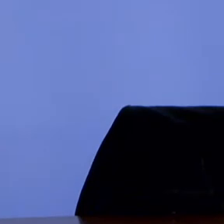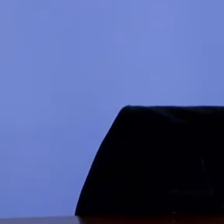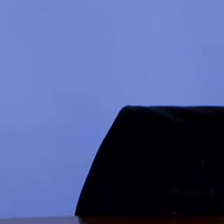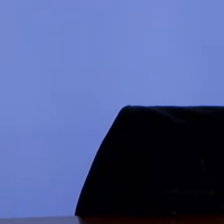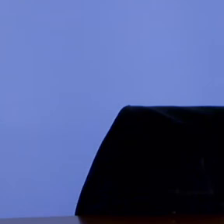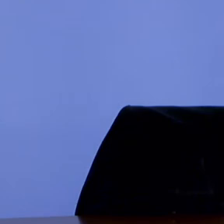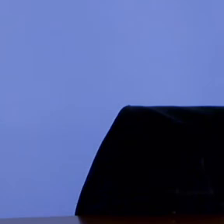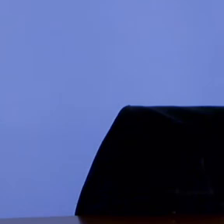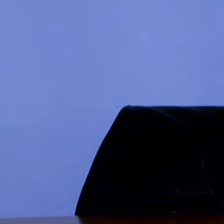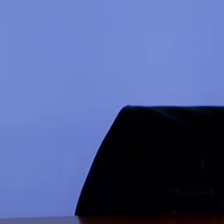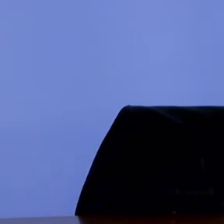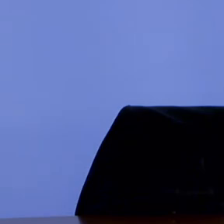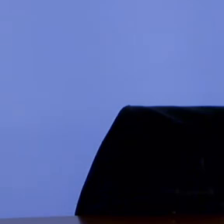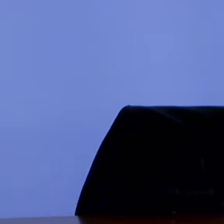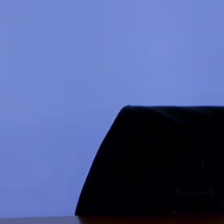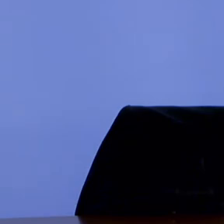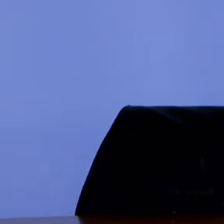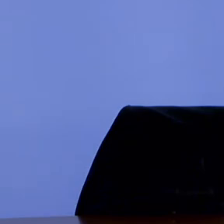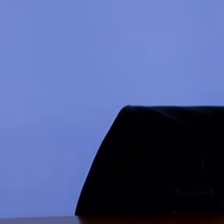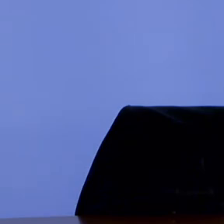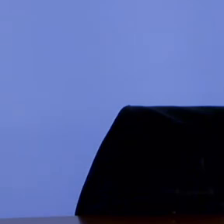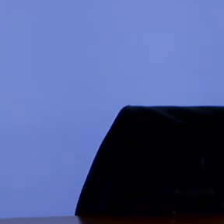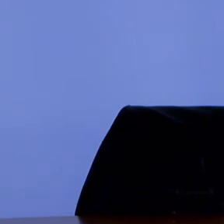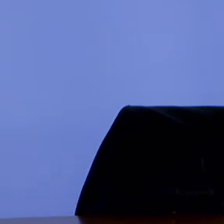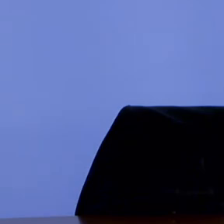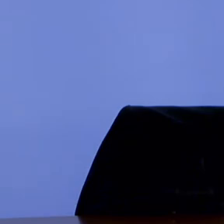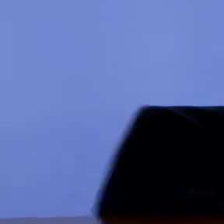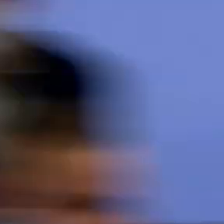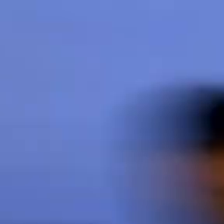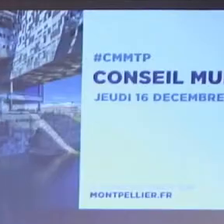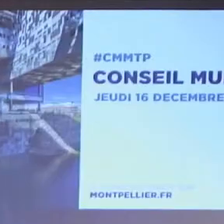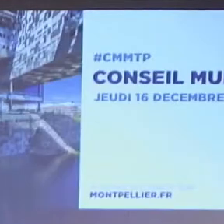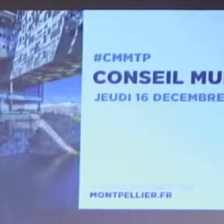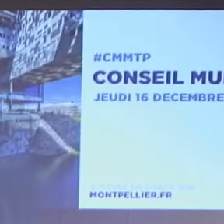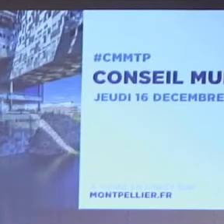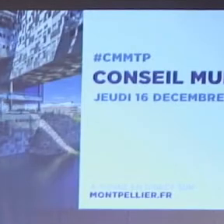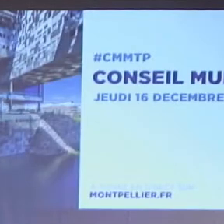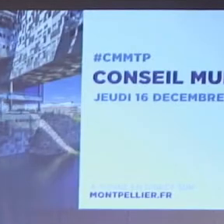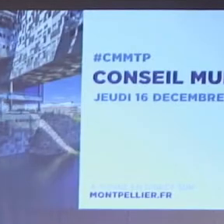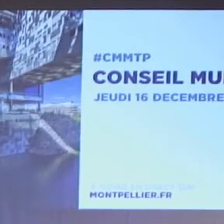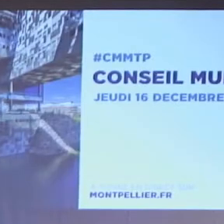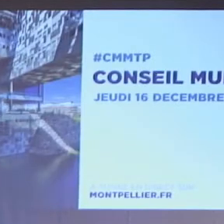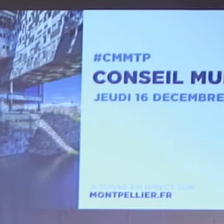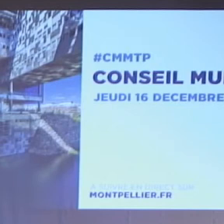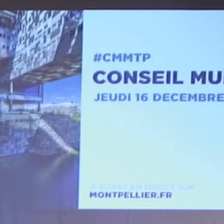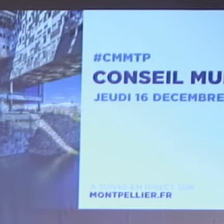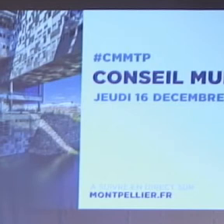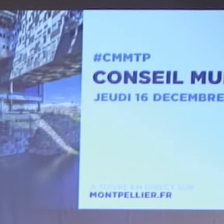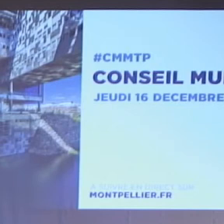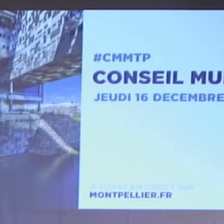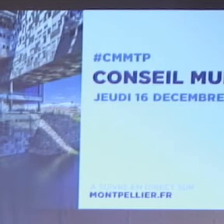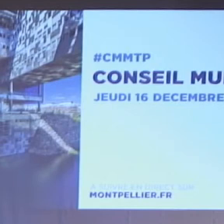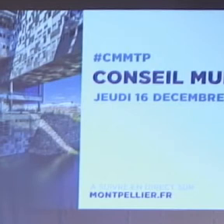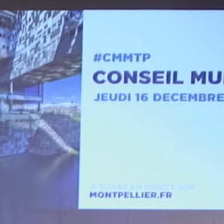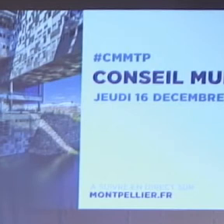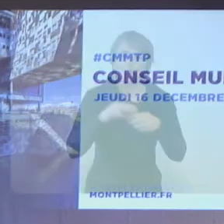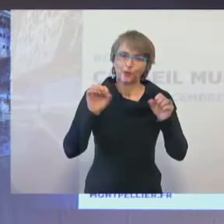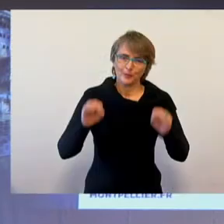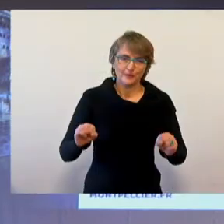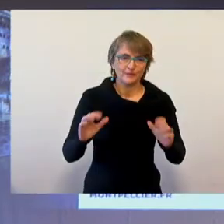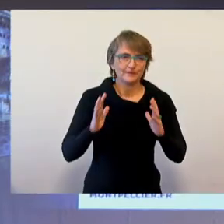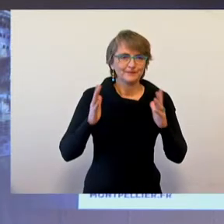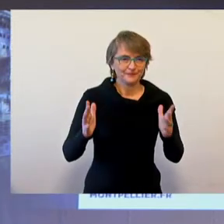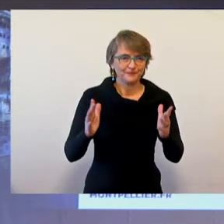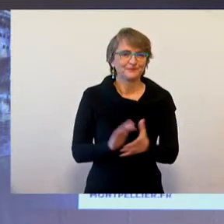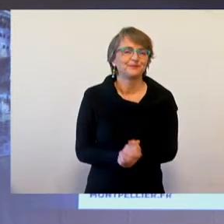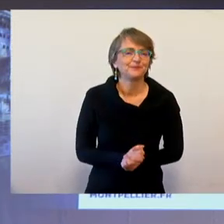Merci, Monsieur Mansouria. L'appel est en... Nous avons le quorum. Nous pouvons délibérer.